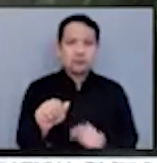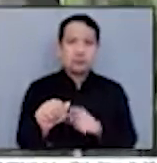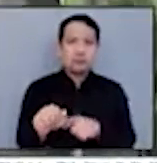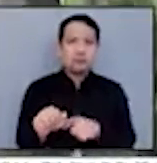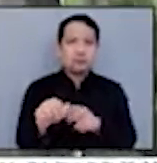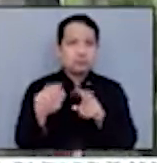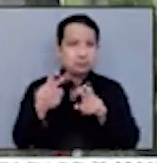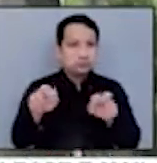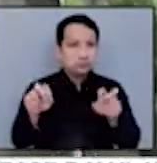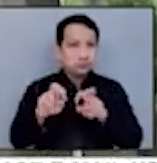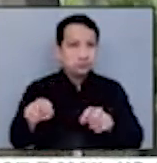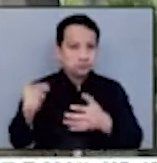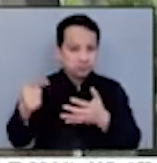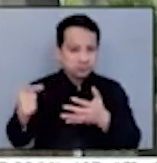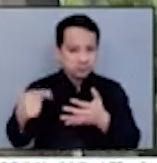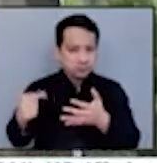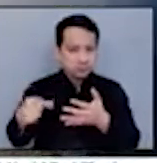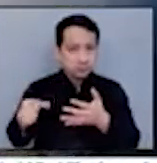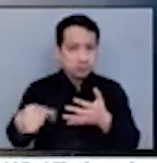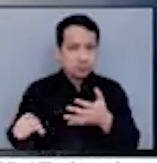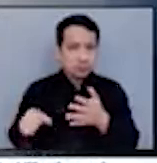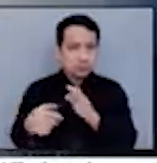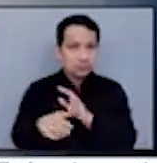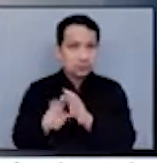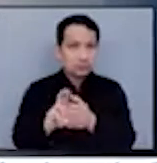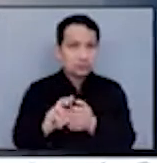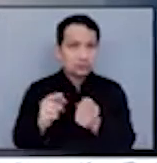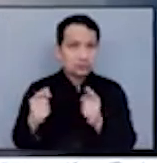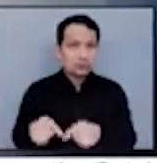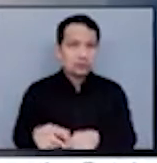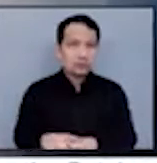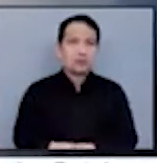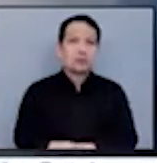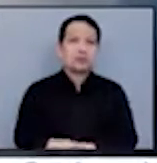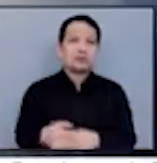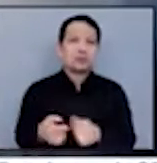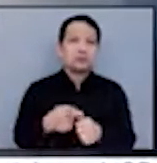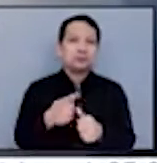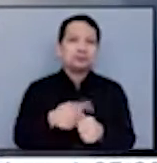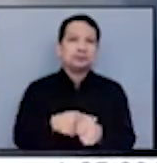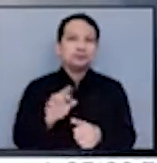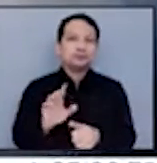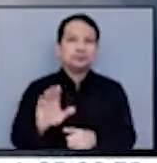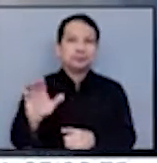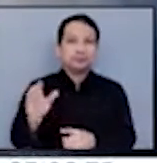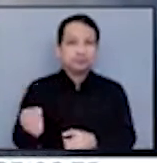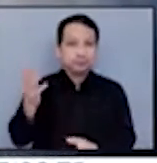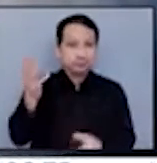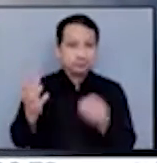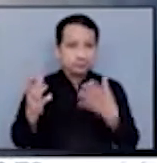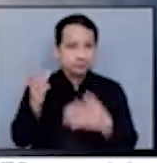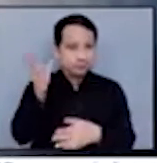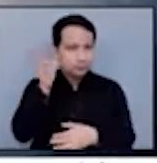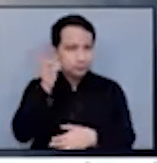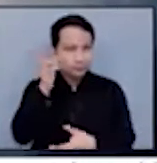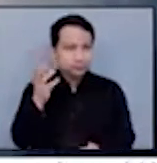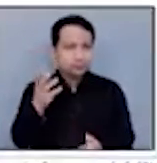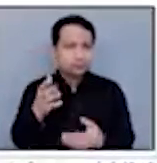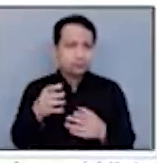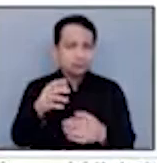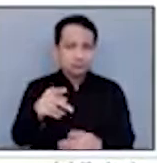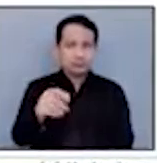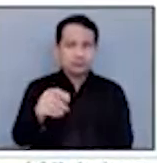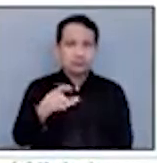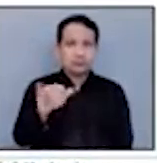ang insidente sa gagawing review ng insidente. Nauna rito, sunod-sunod na pagsabog ang narinig ng mga residente sa Pag-asa Island sa